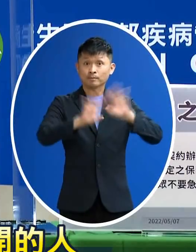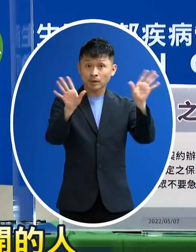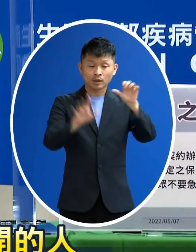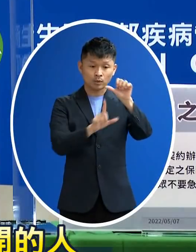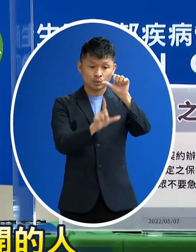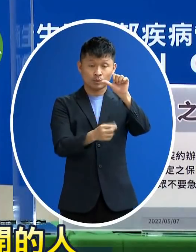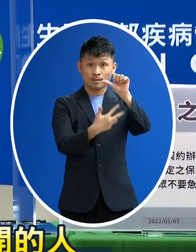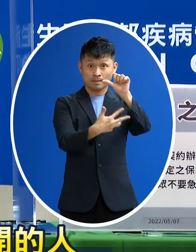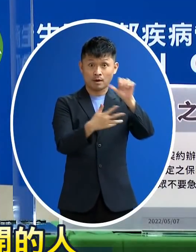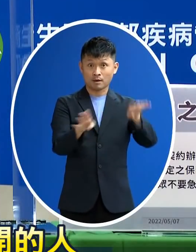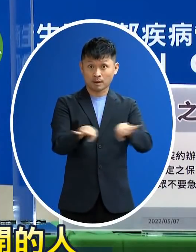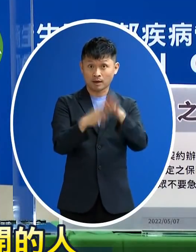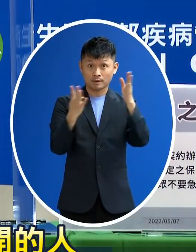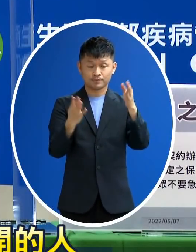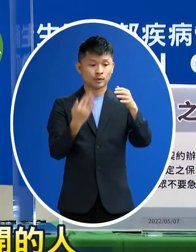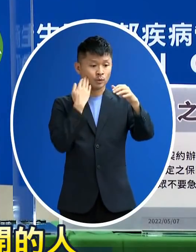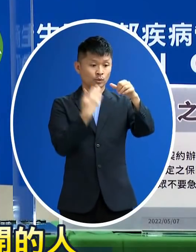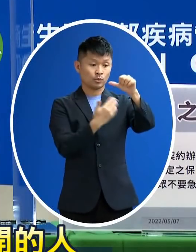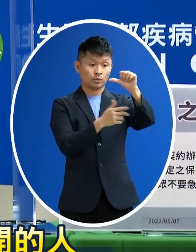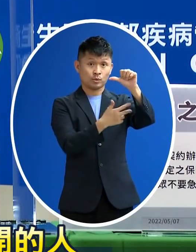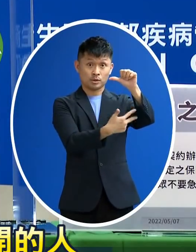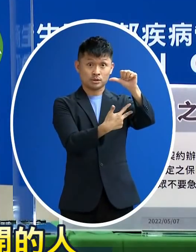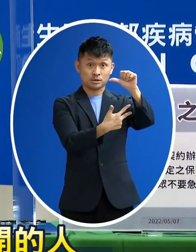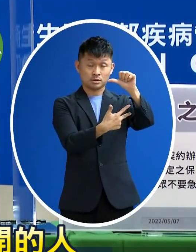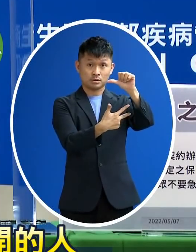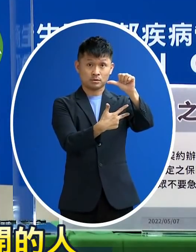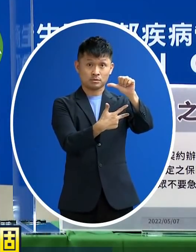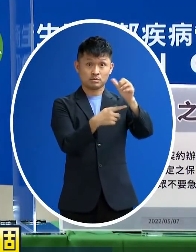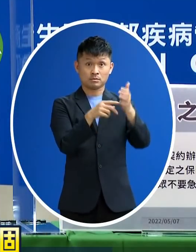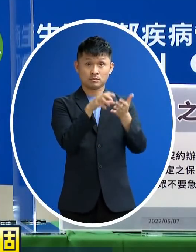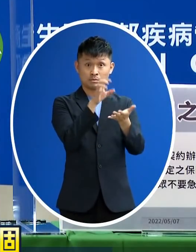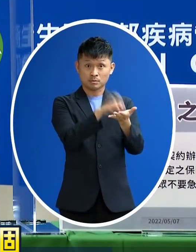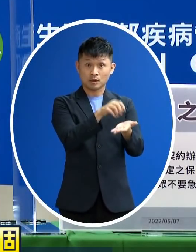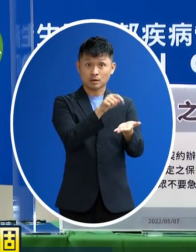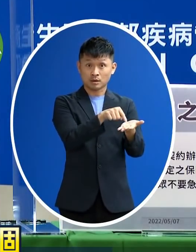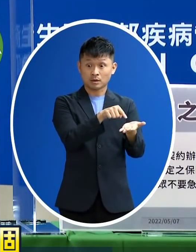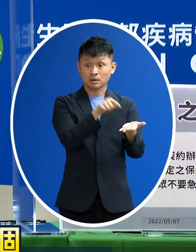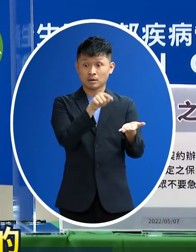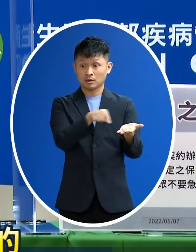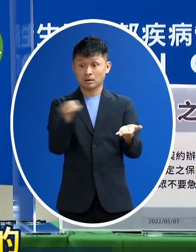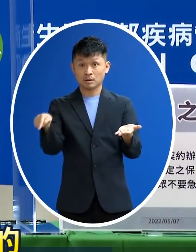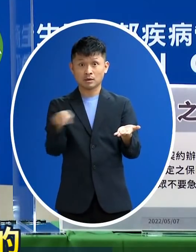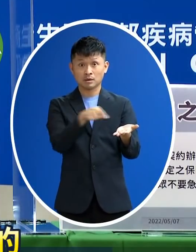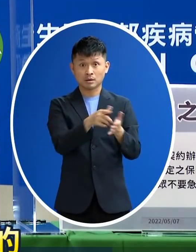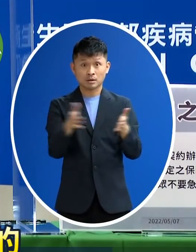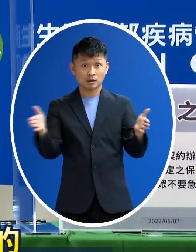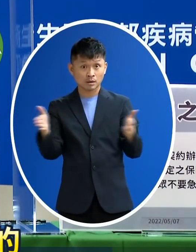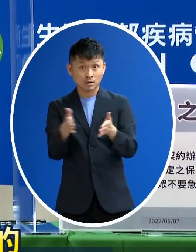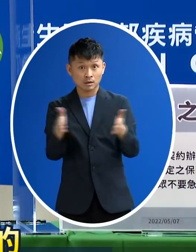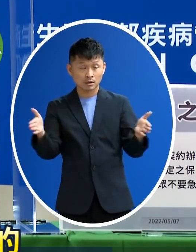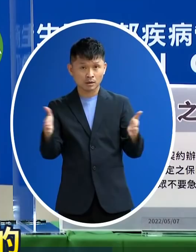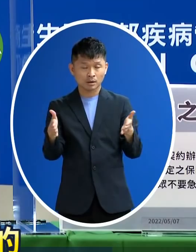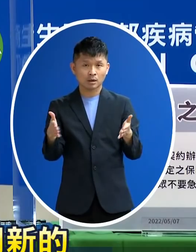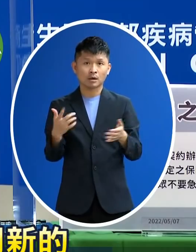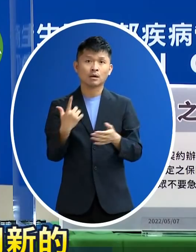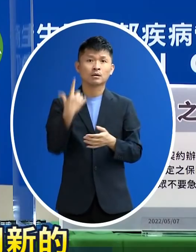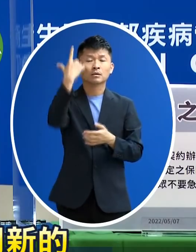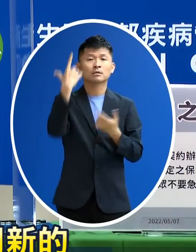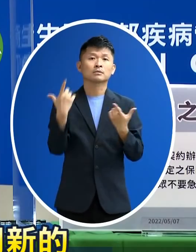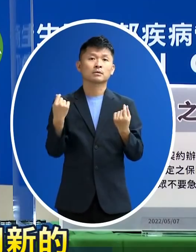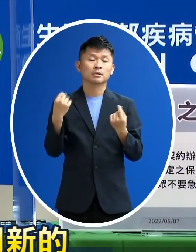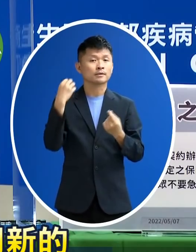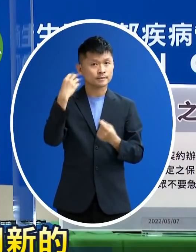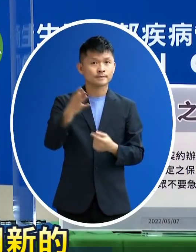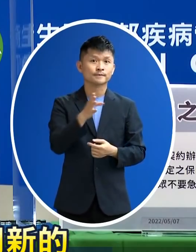5月8号开始，那5月7号。开的人是不是会算在这个？还是一样，就算说新的，跟我们上次一